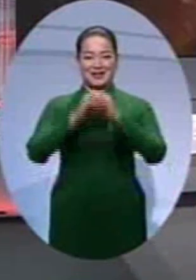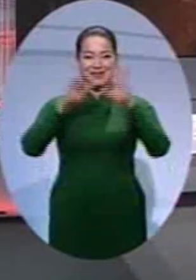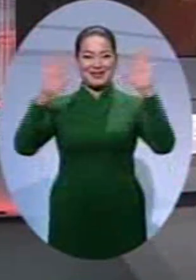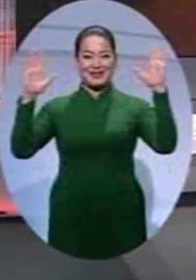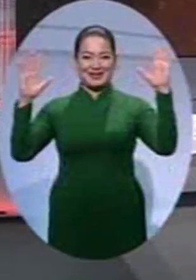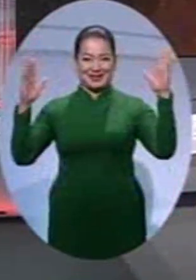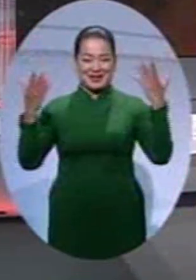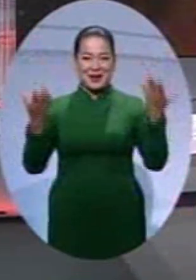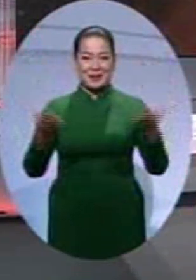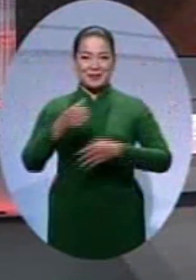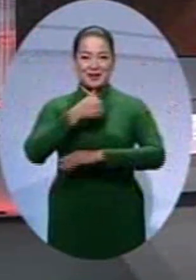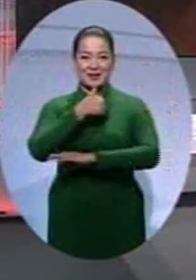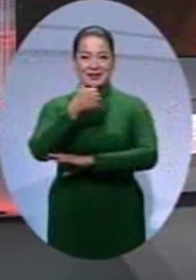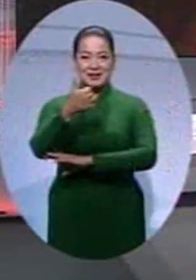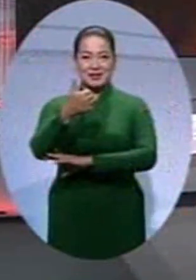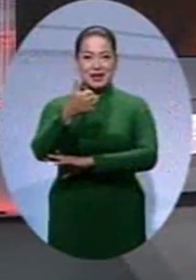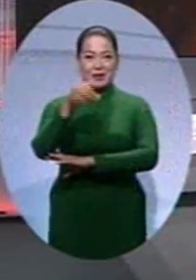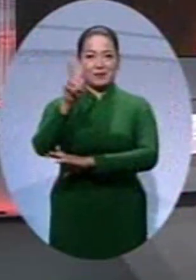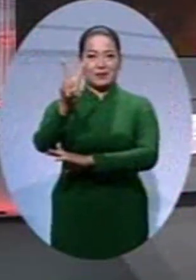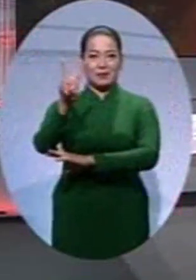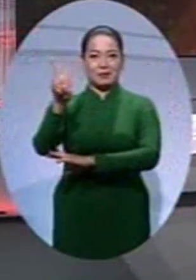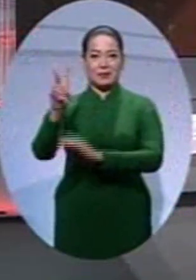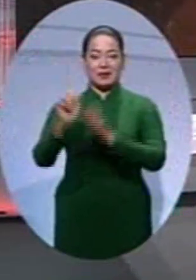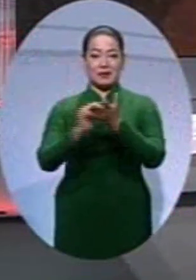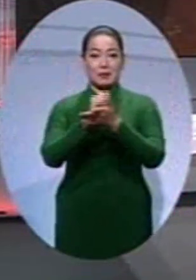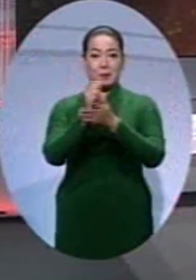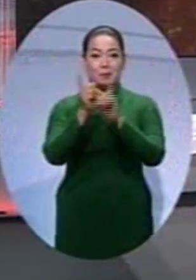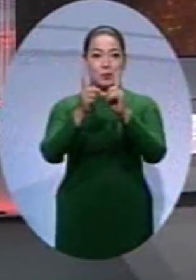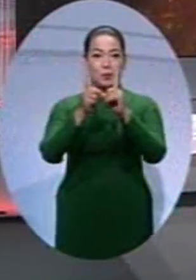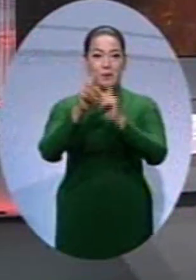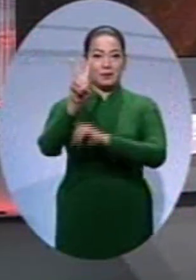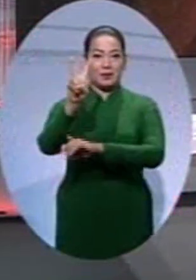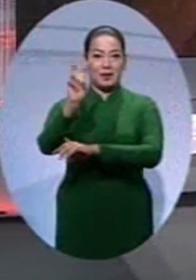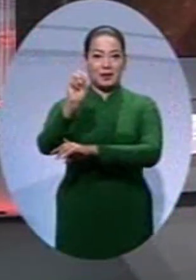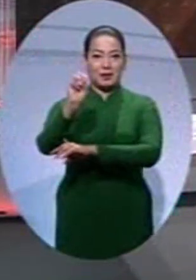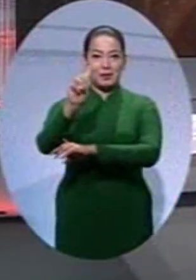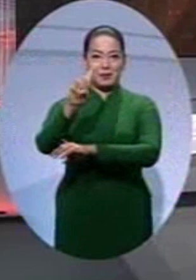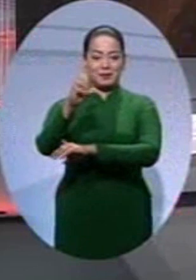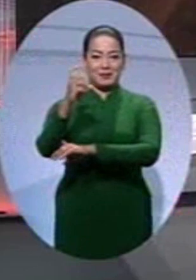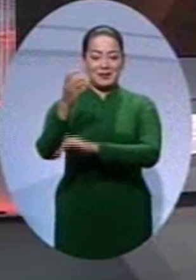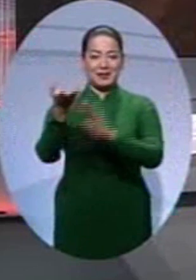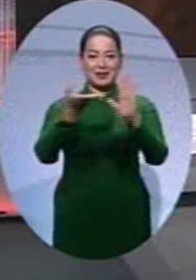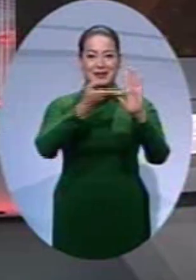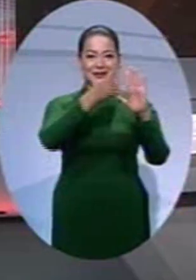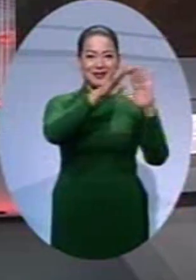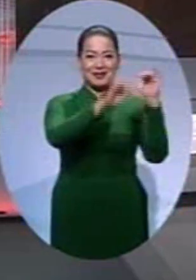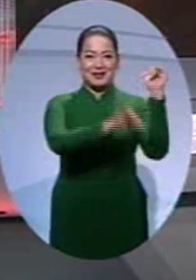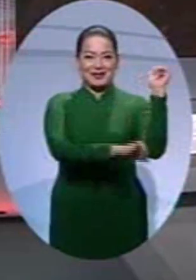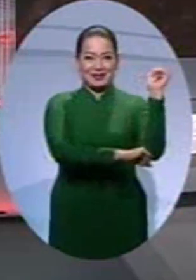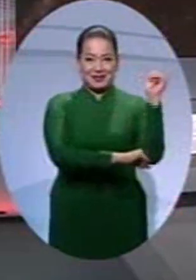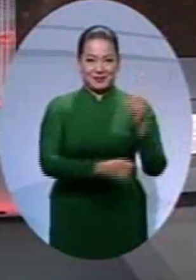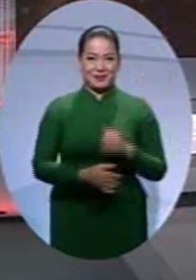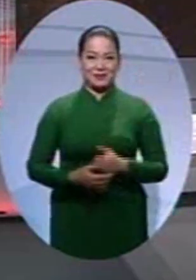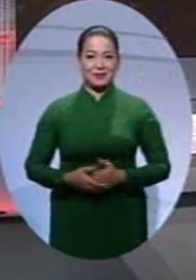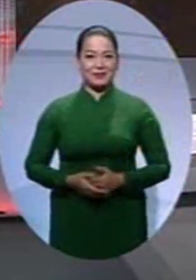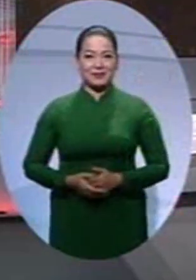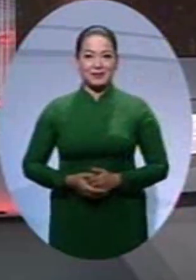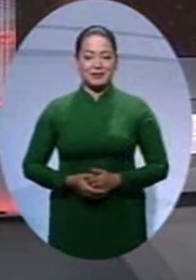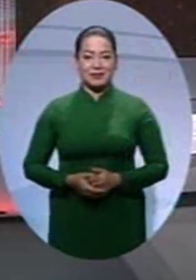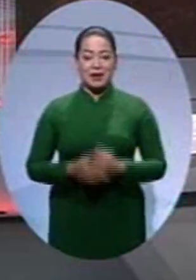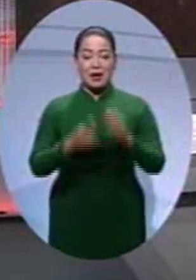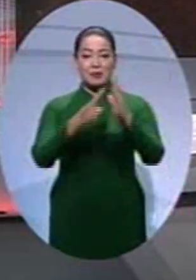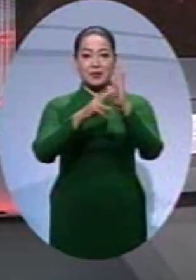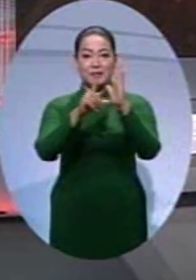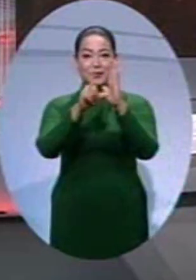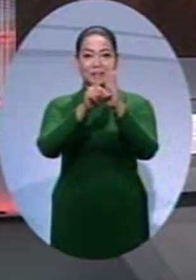chào quý vị, hôm nay thứ Sáu ngày 22 tháng 11 năm 2019. Mời quý vị theo dõi bản tin buổi trưa của Đài Truyền hình Thành phố Hồ Chí Minh. Phần đầu bản tin